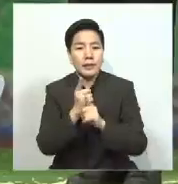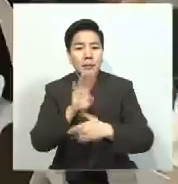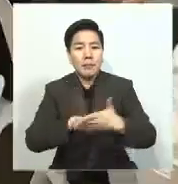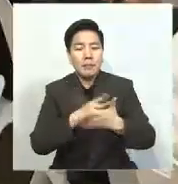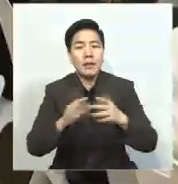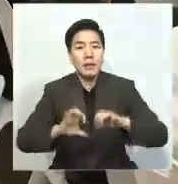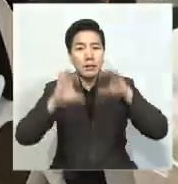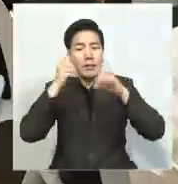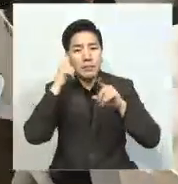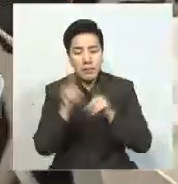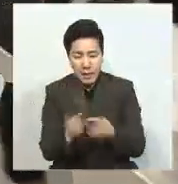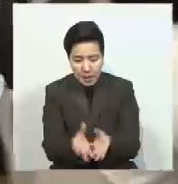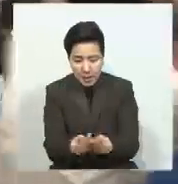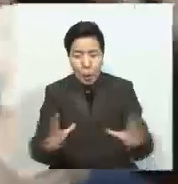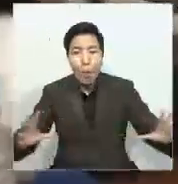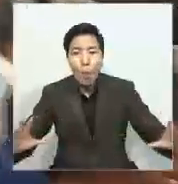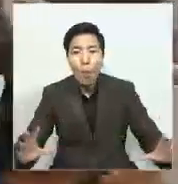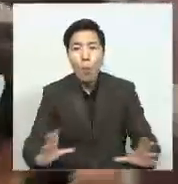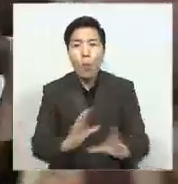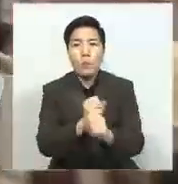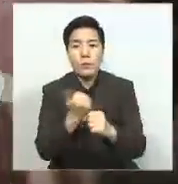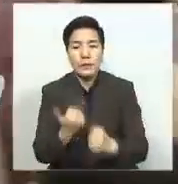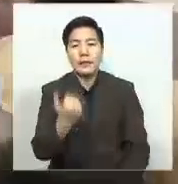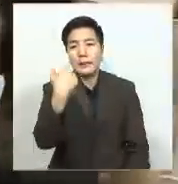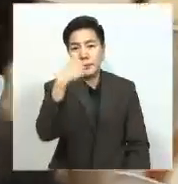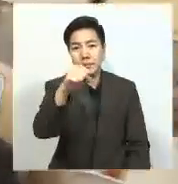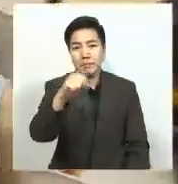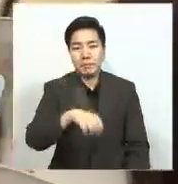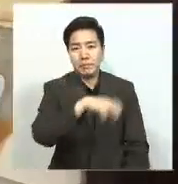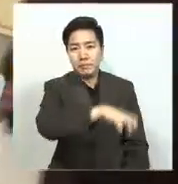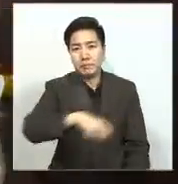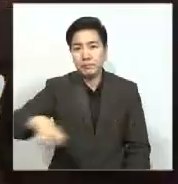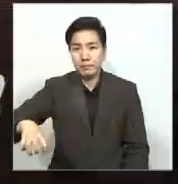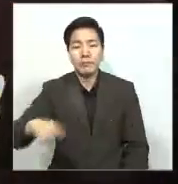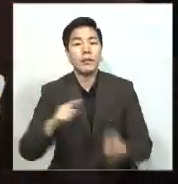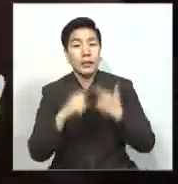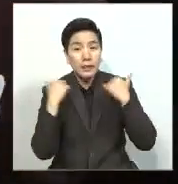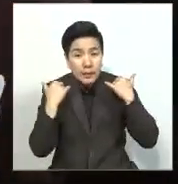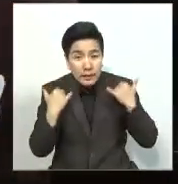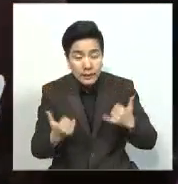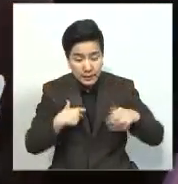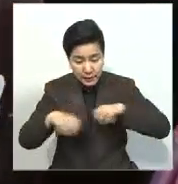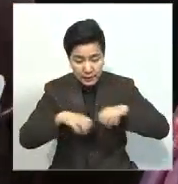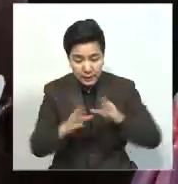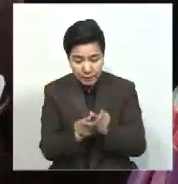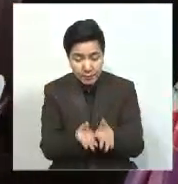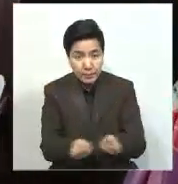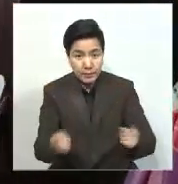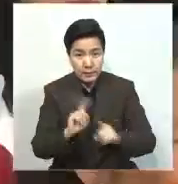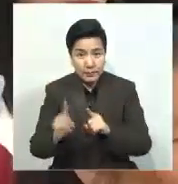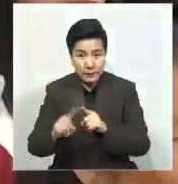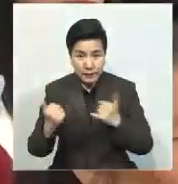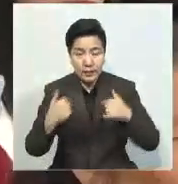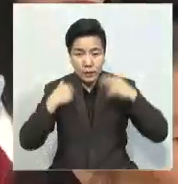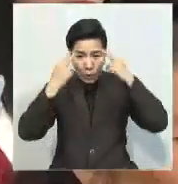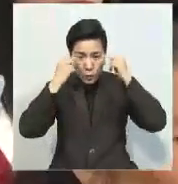าลในลักษณะแปลงรวมให้แก่ประชาชนจำนวน10รายด้วยกันซึ่งเรื่องของการจัดสรรพื้นที่ที่ดินทำกินต่างๆนะคะน